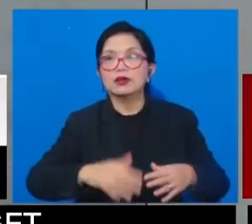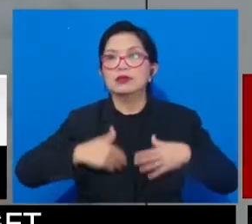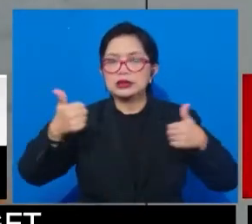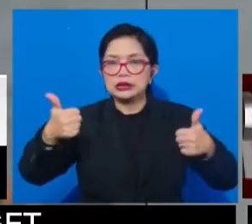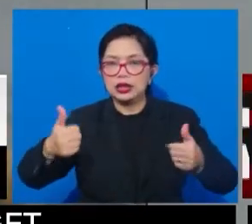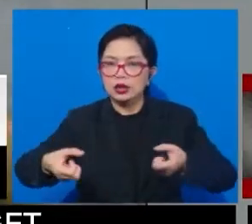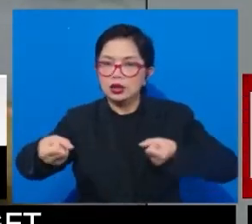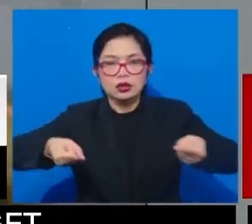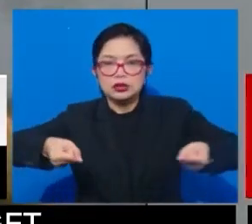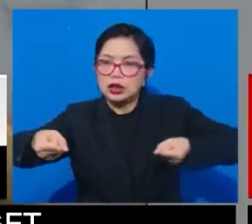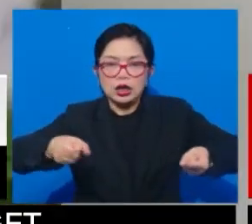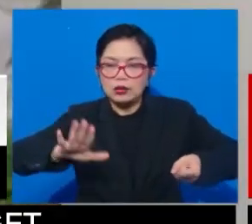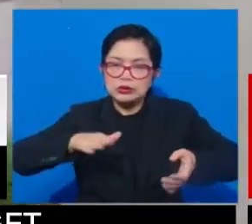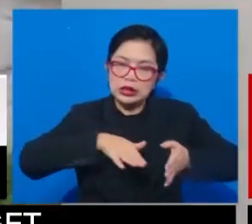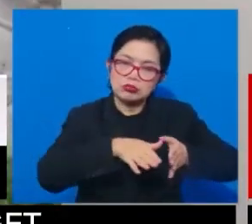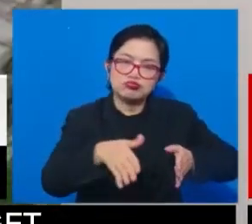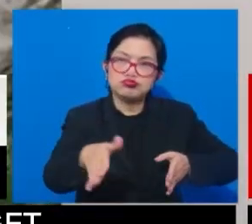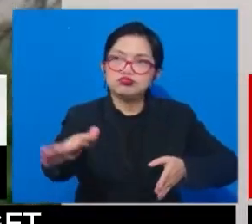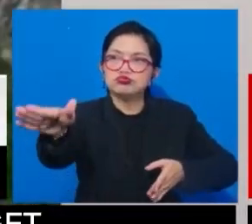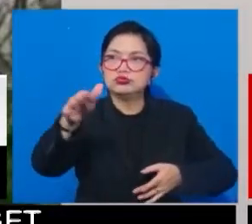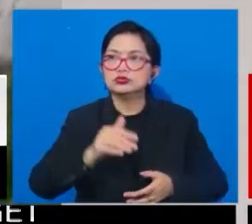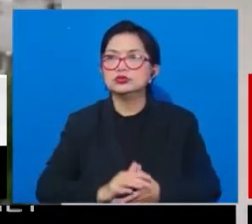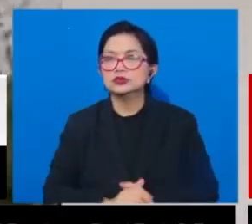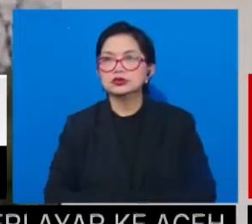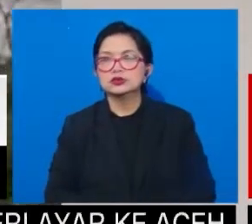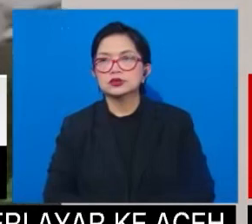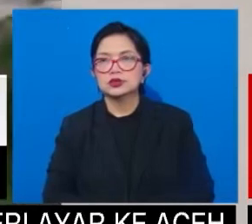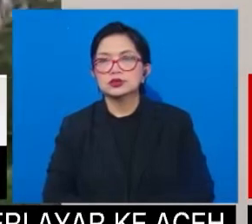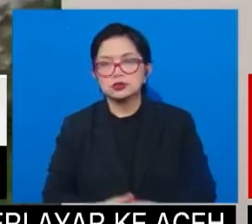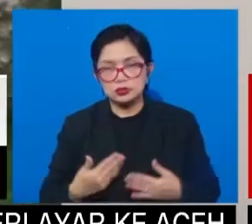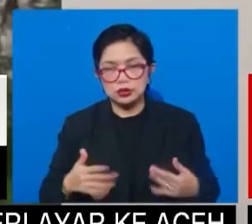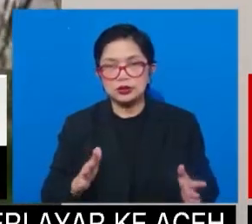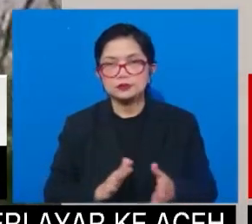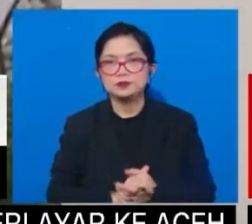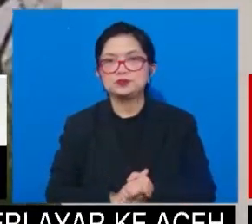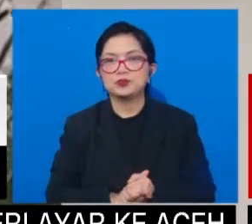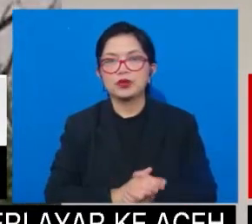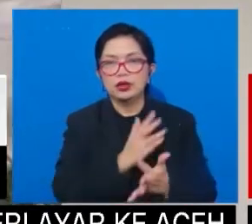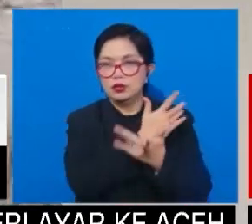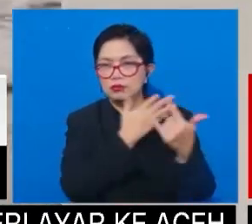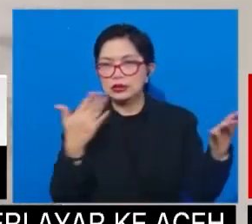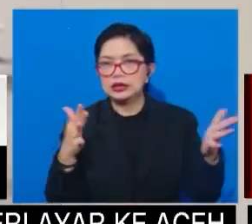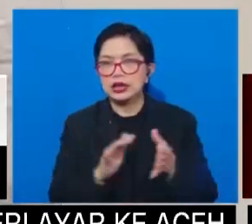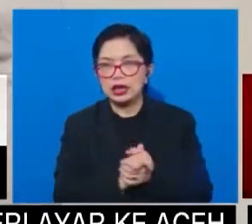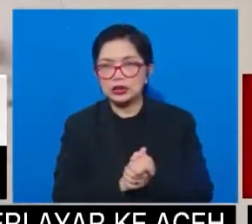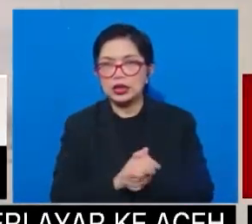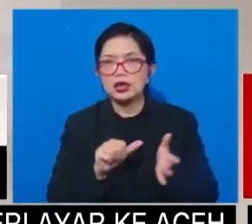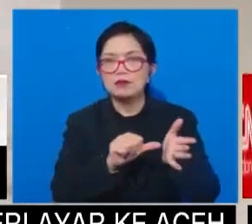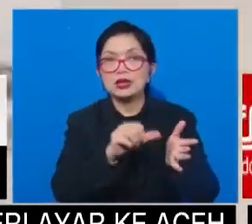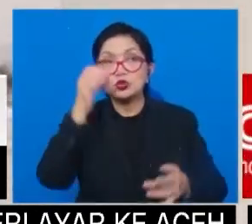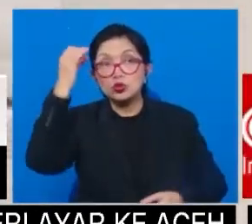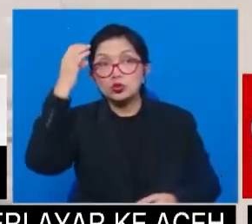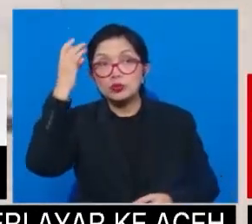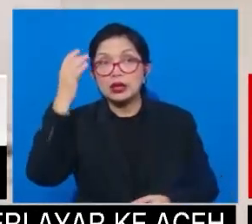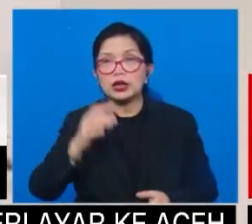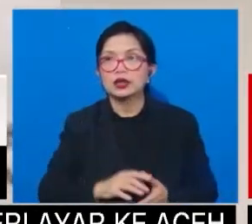diterjang banjir bandang. Sejumlah warga sempat berupaya menyelamatkan Purlali yang keluar dari kabin truk. Namun tiba-tiba